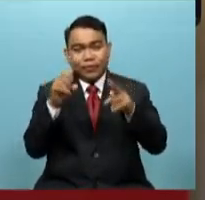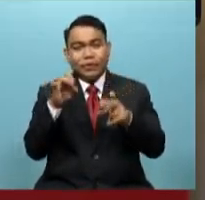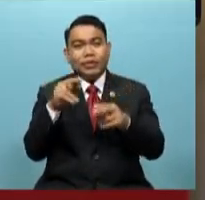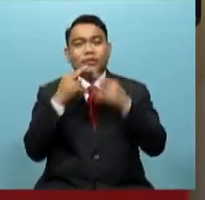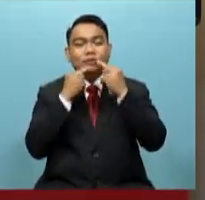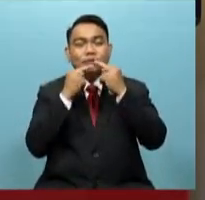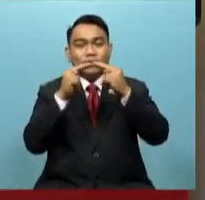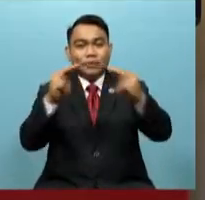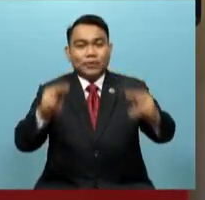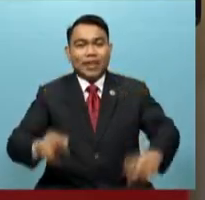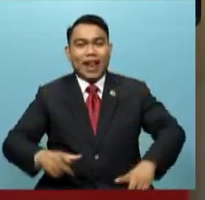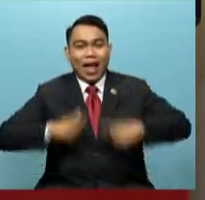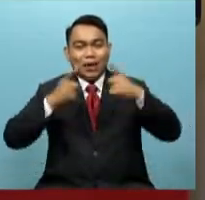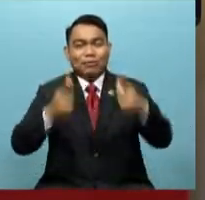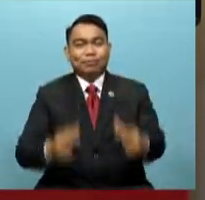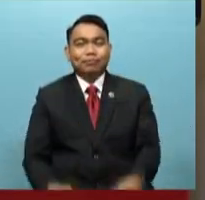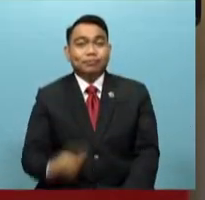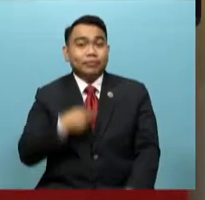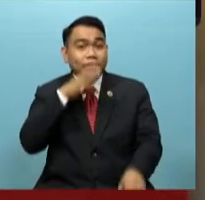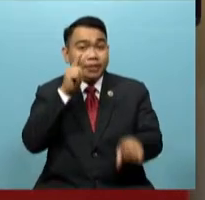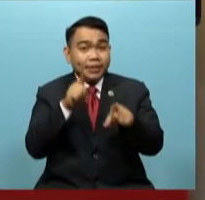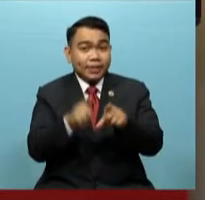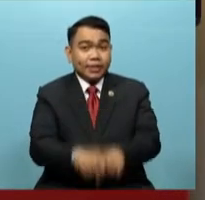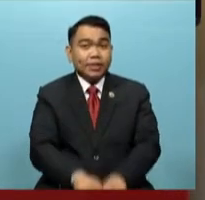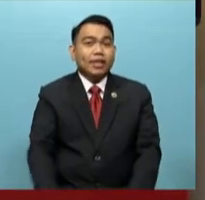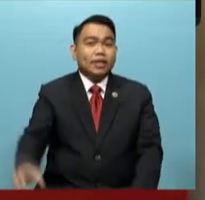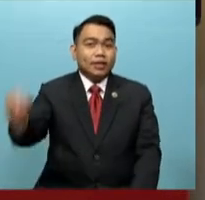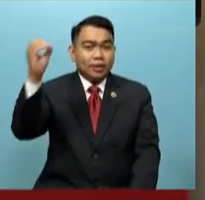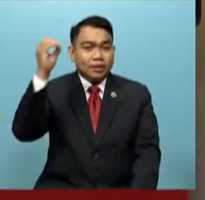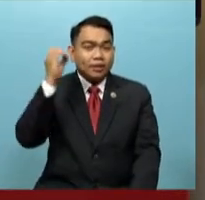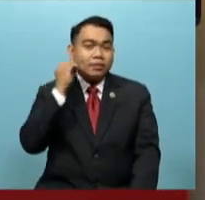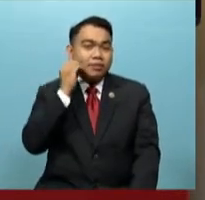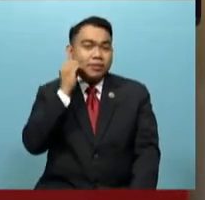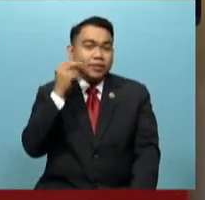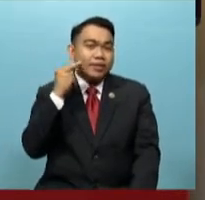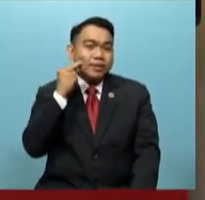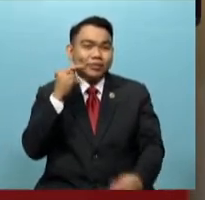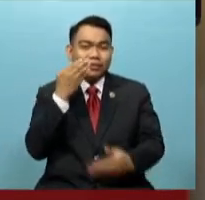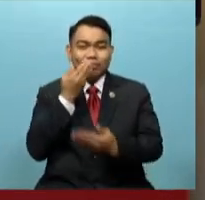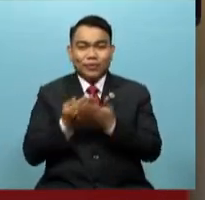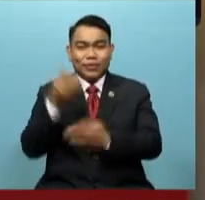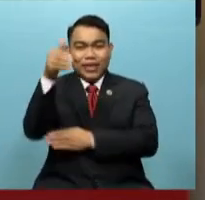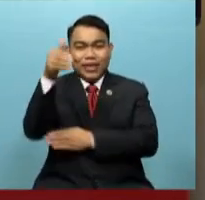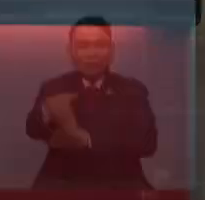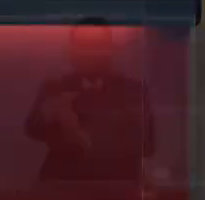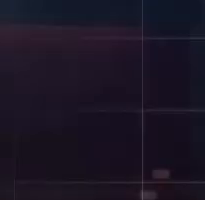Iglesia ni Cristo News Live. Ako po si kapatid na Olivia Nagit. Magandang gabi po.